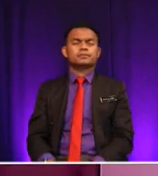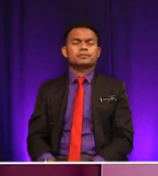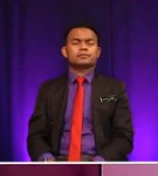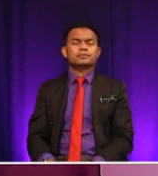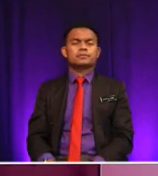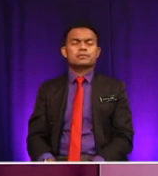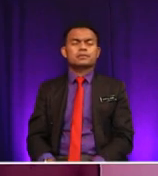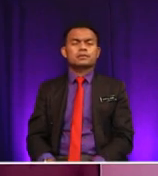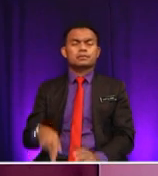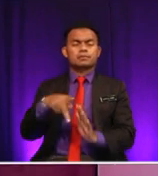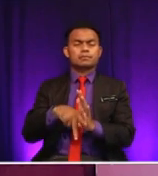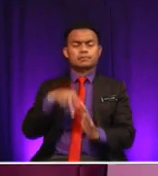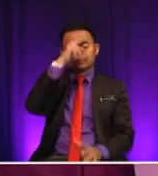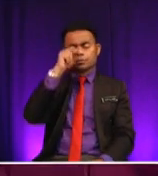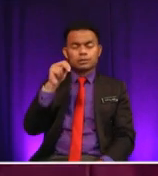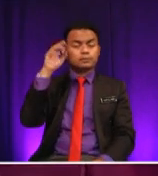satu